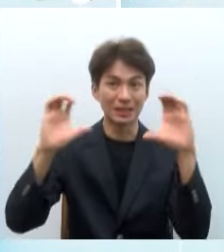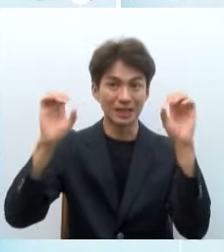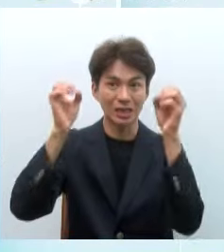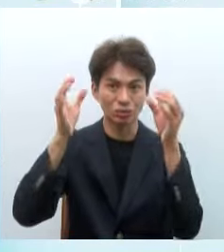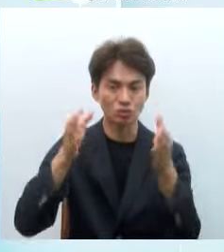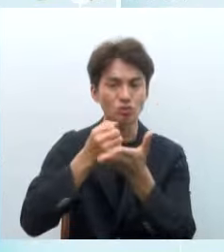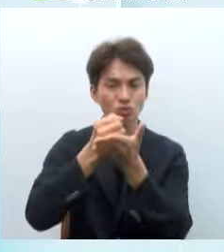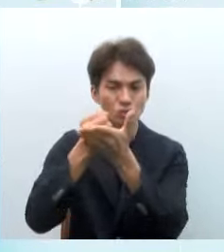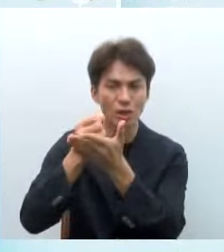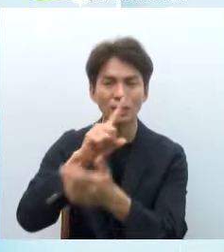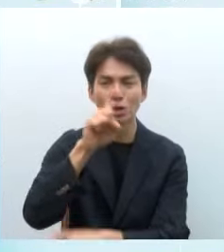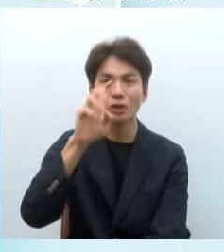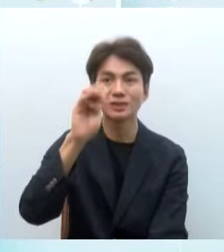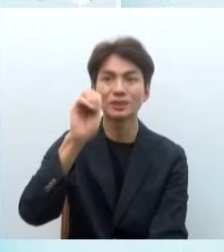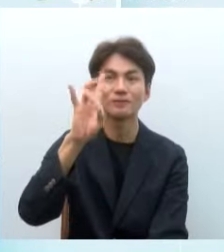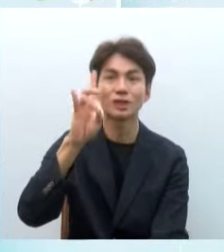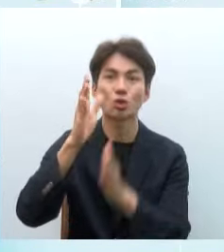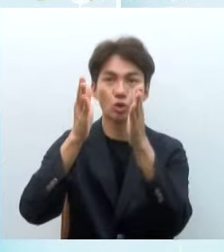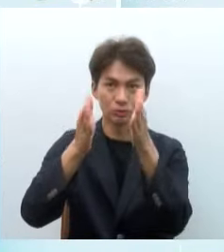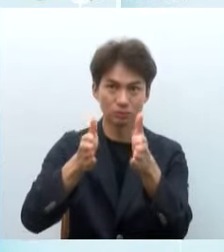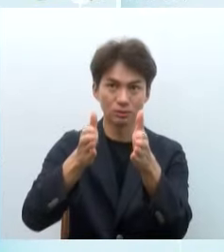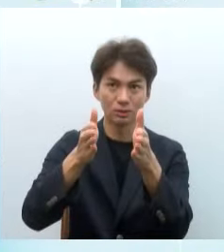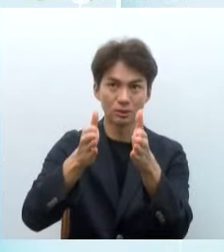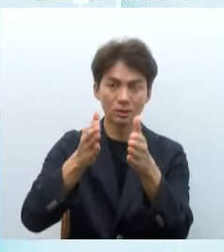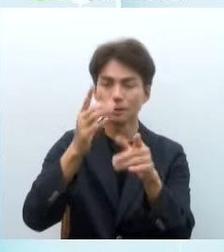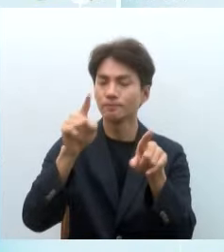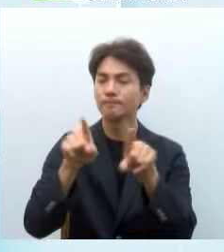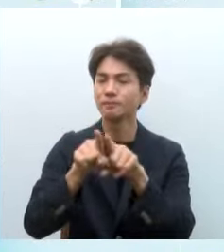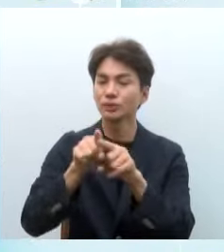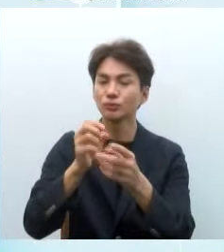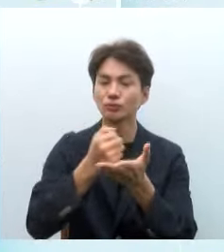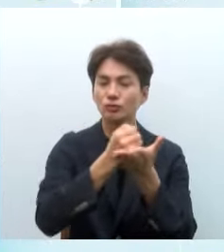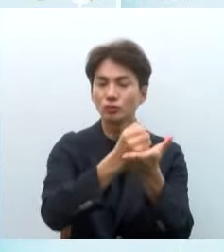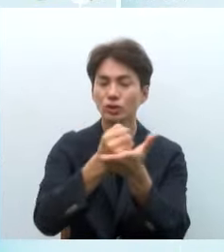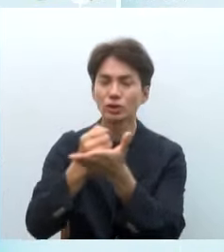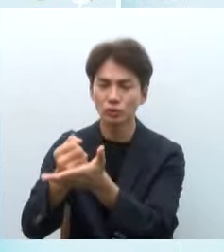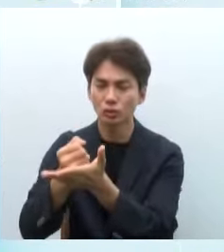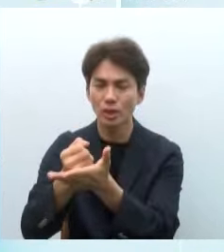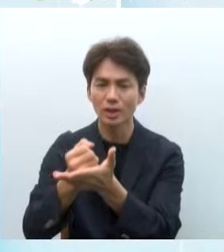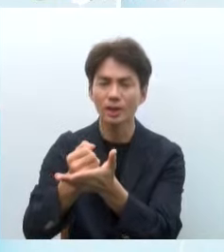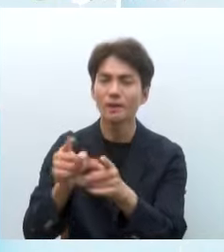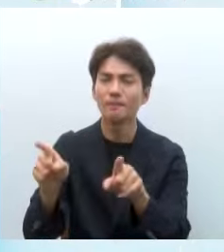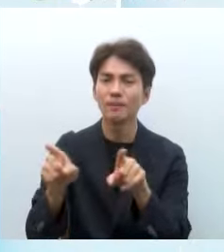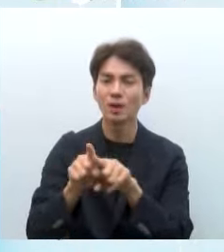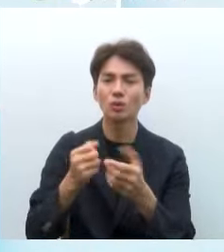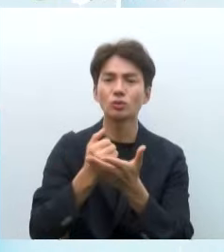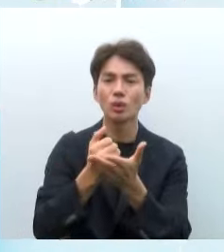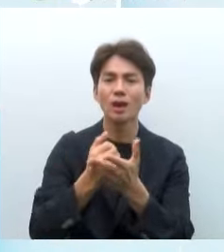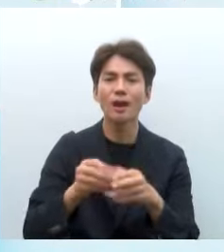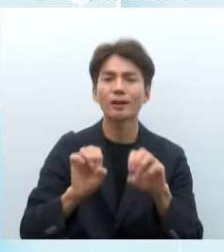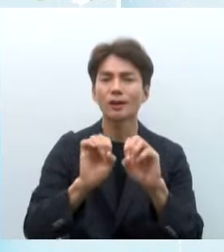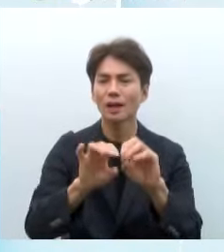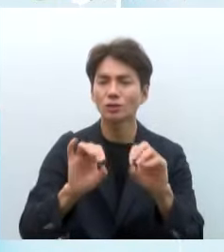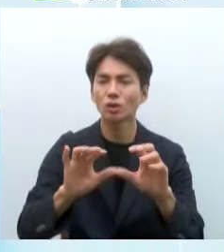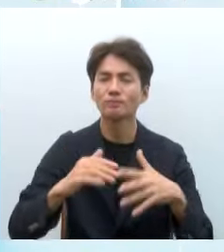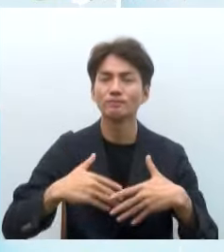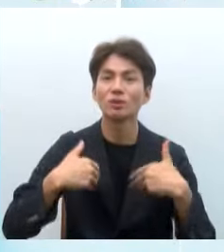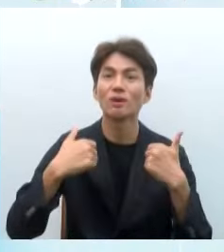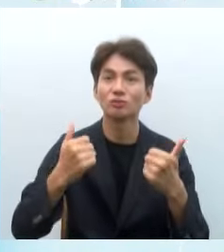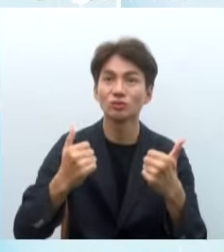ครับเพื่อบรรเทาความเดือดร้อนแล้วจะมีความสุขในการสอนก็ฝากอย่างนี้นะครับเขตปลายท